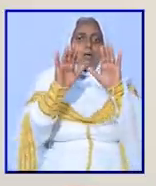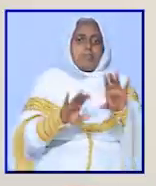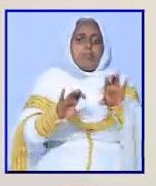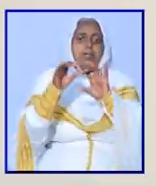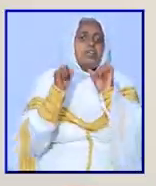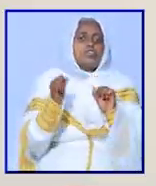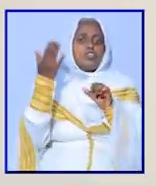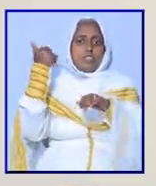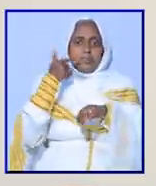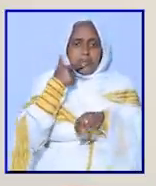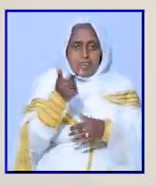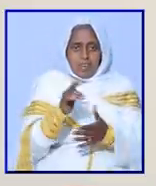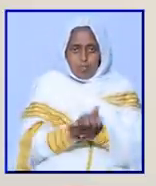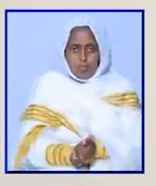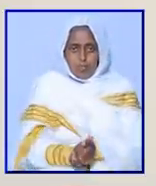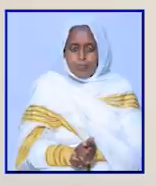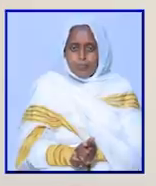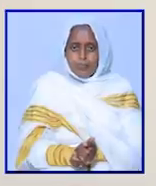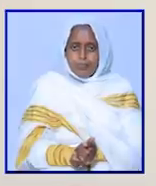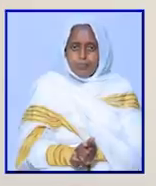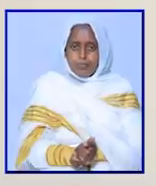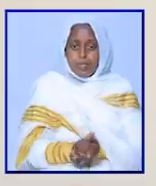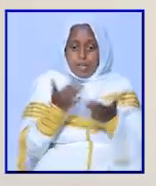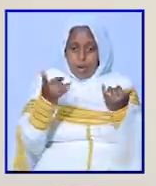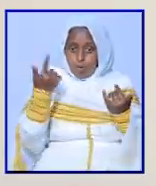ቢኖርብንማ እናደርጋል ነበር ይላሉ።